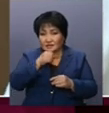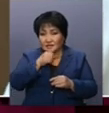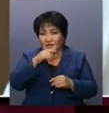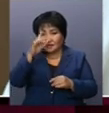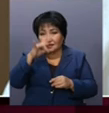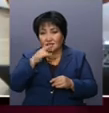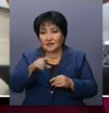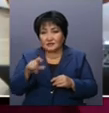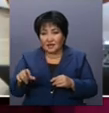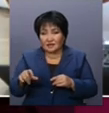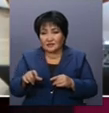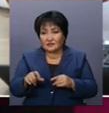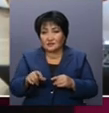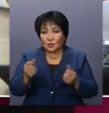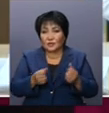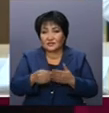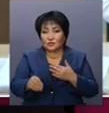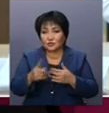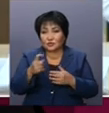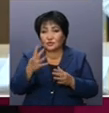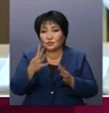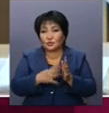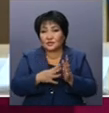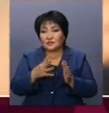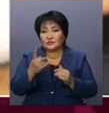алуға 104 миллион доллар қаражат жұмсаған.